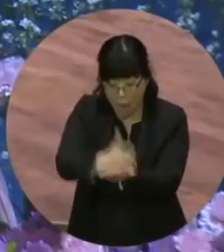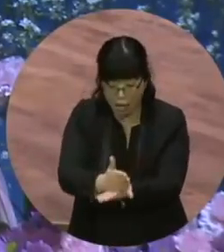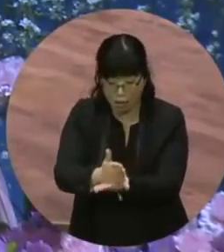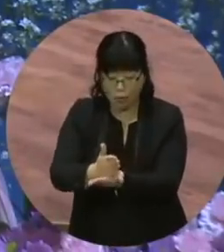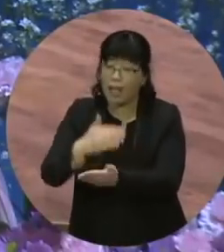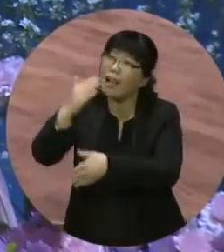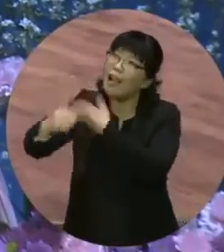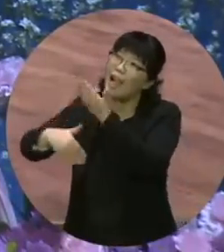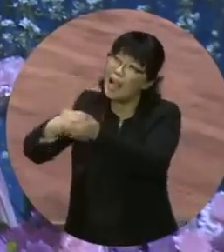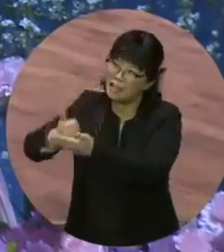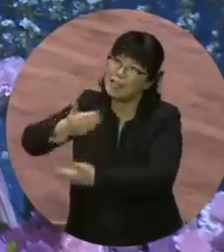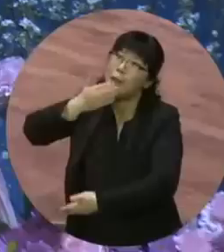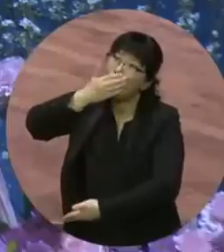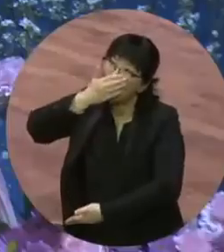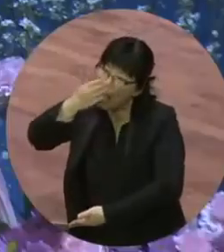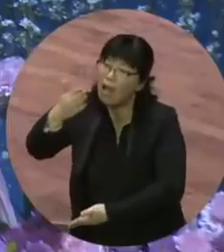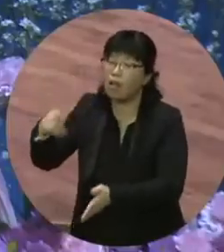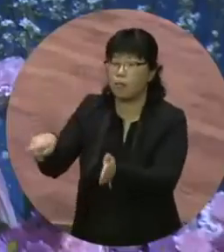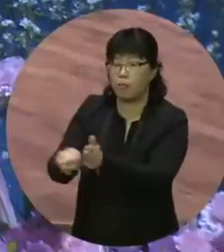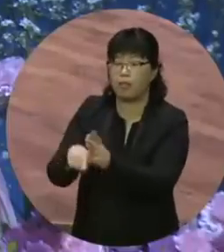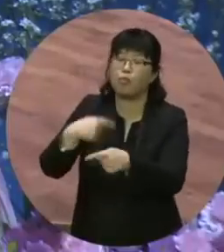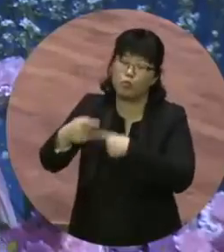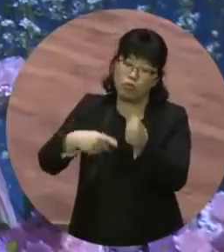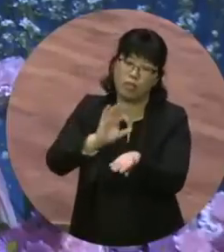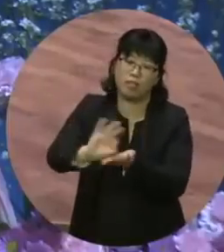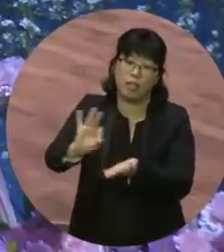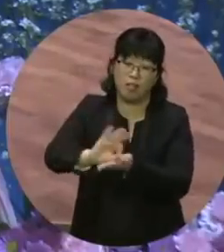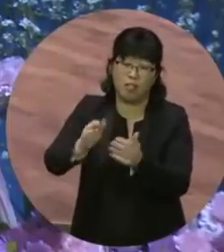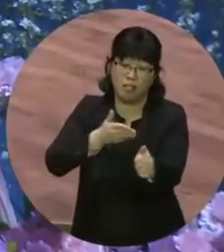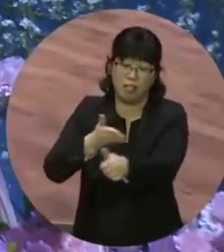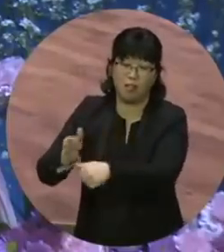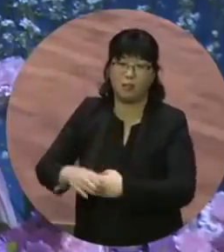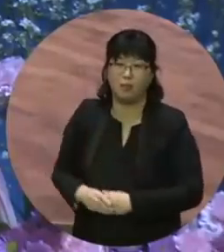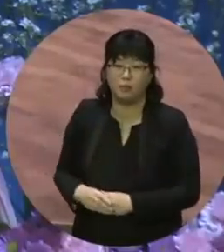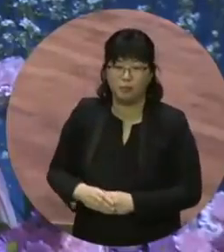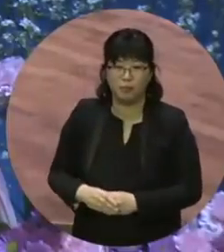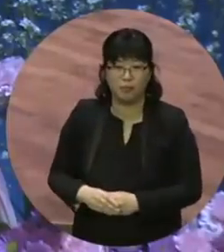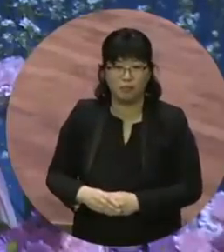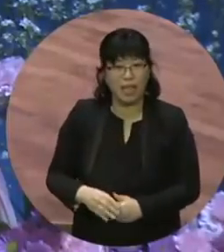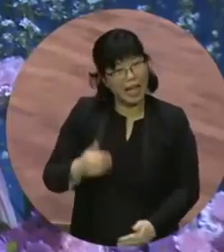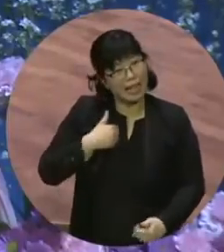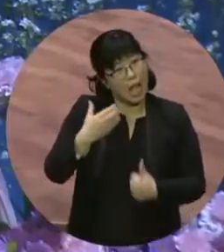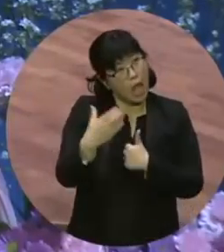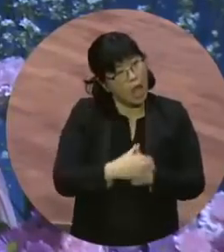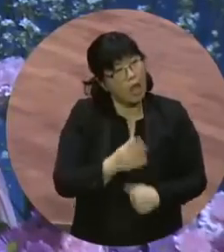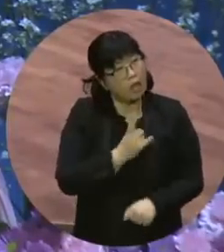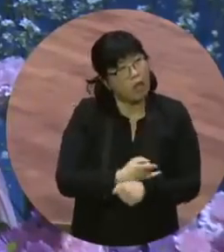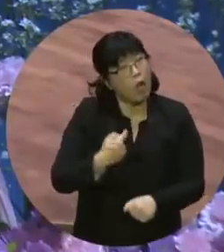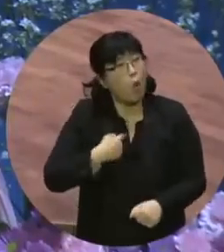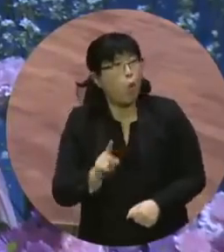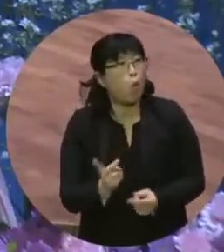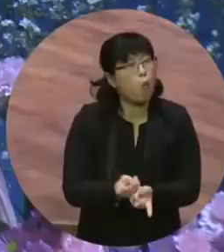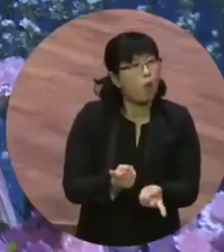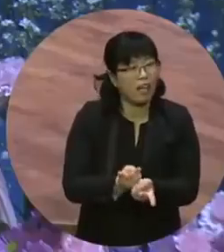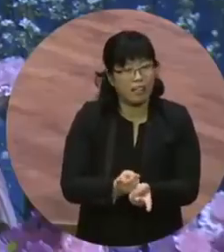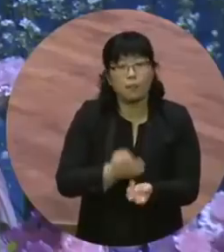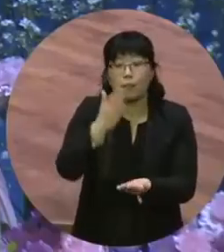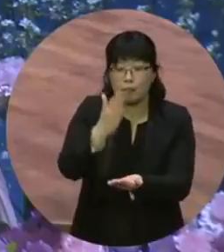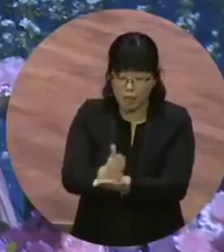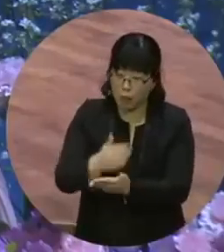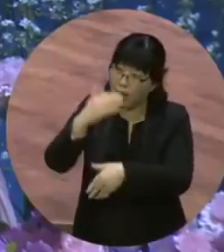아멘. 그러니까 여러분 스스로를 던져주지 맡기라니까 맡기세요. 우리 영계의 성도 여러분.